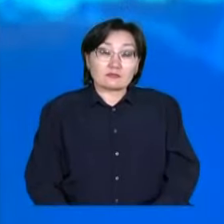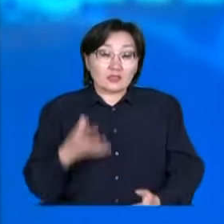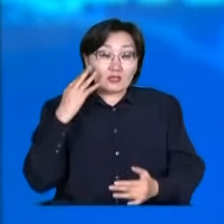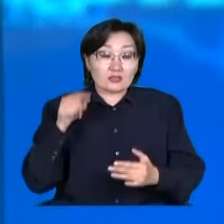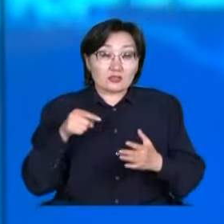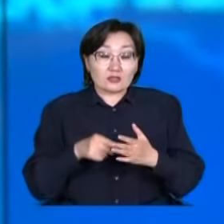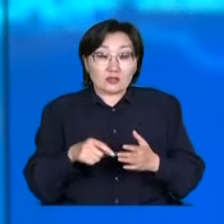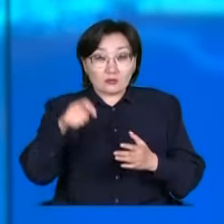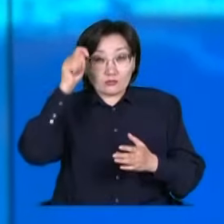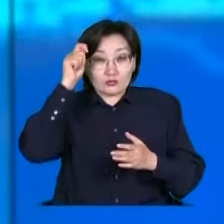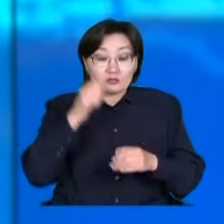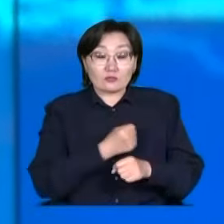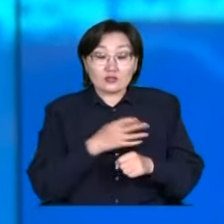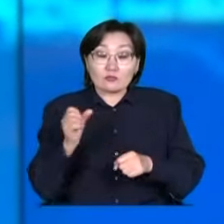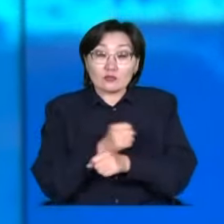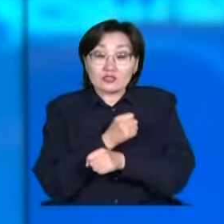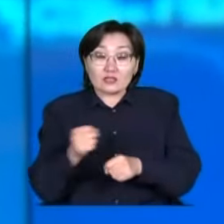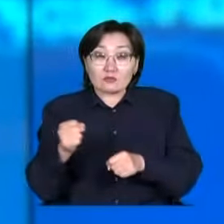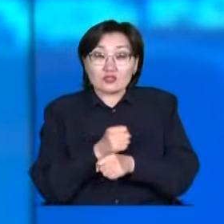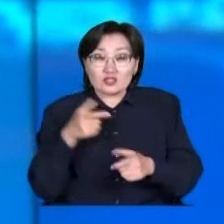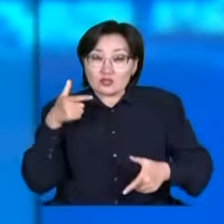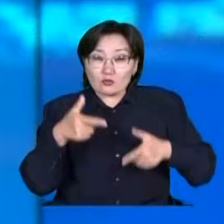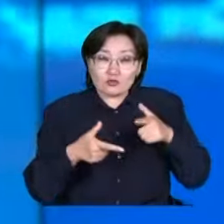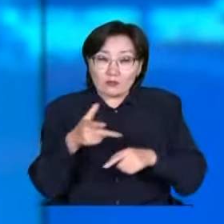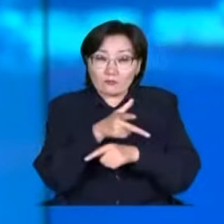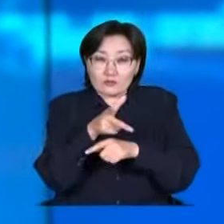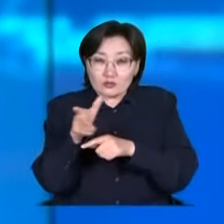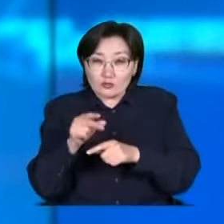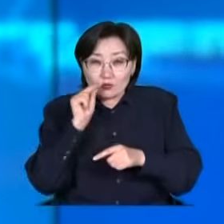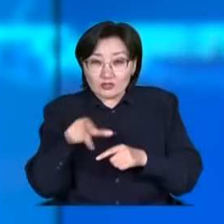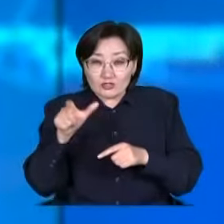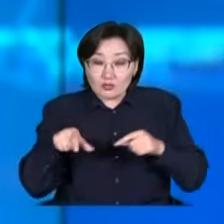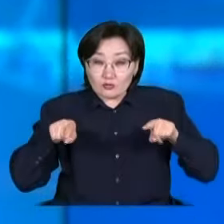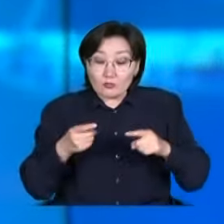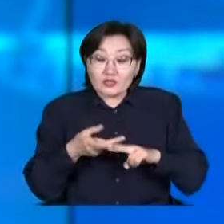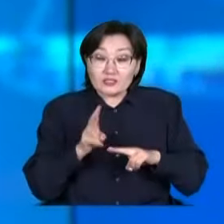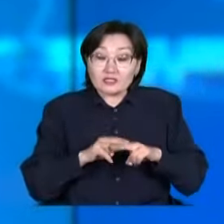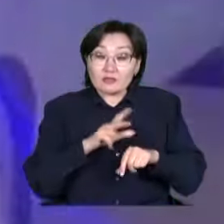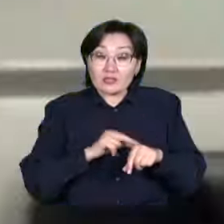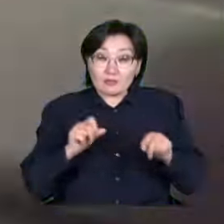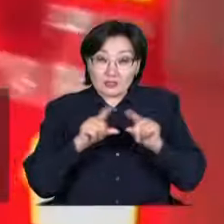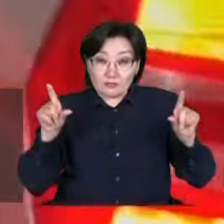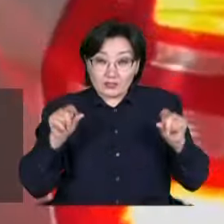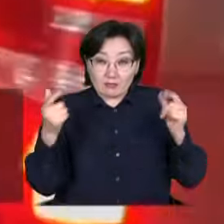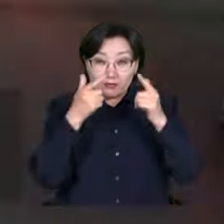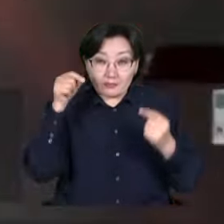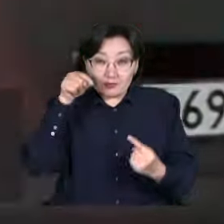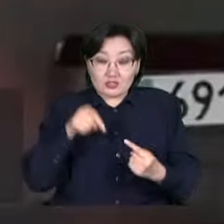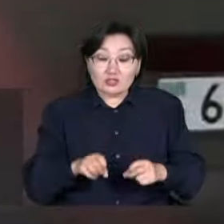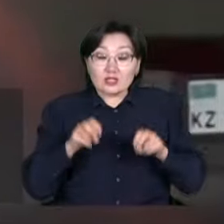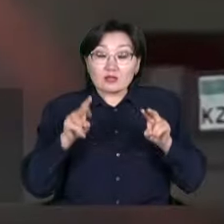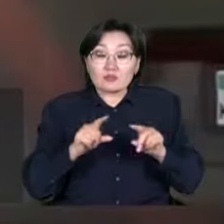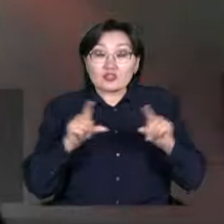Алматыда жас жігітті аяусыз ұрып, балағаттап, видеоға түсірген күдіктілер ұсталды. Бұл туралы полиция департаменті мәлімдеді.